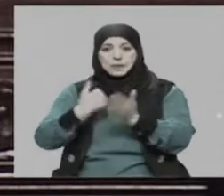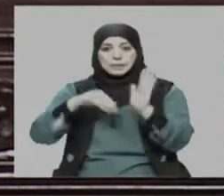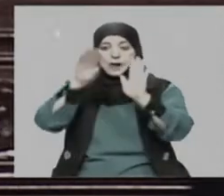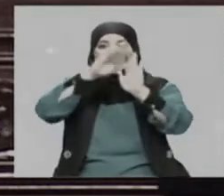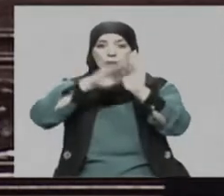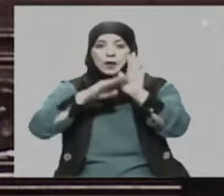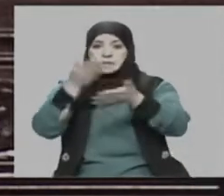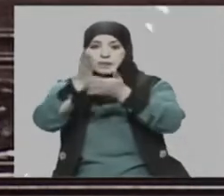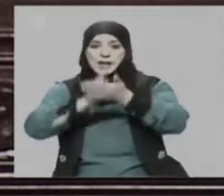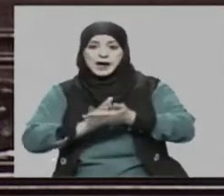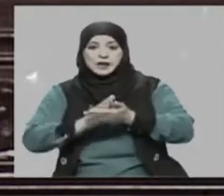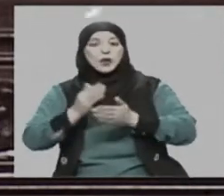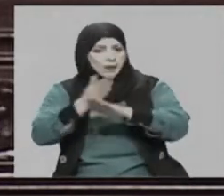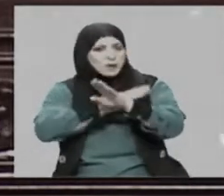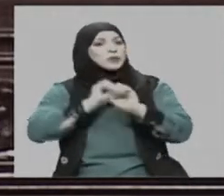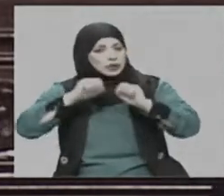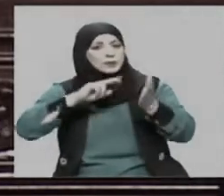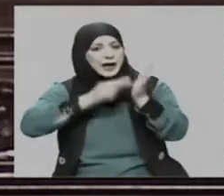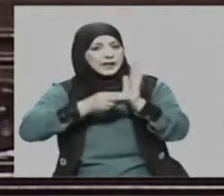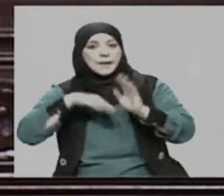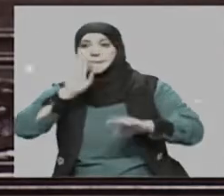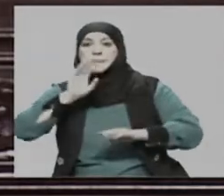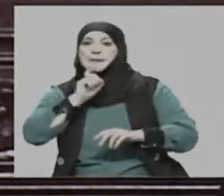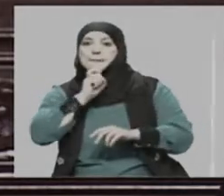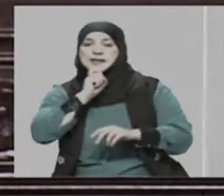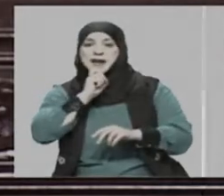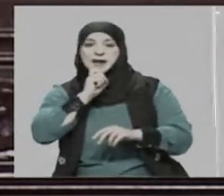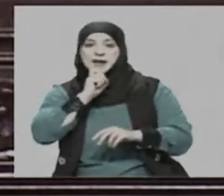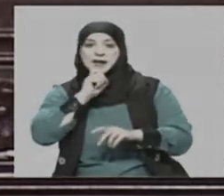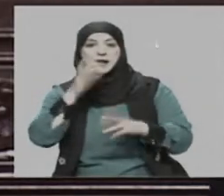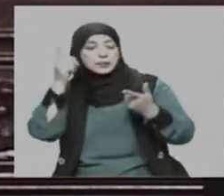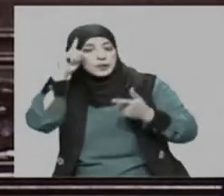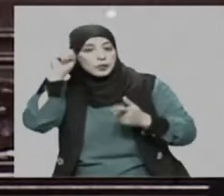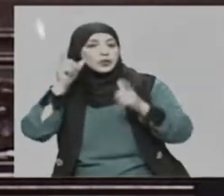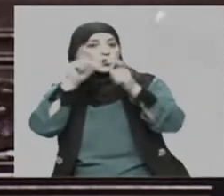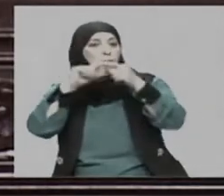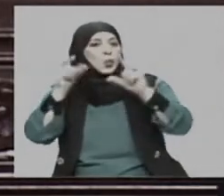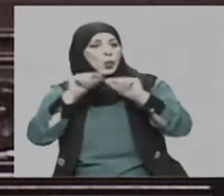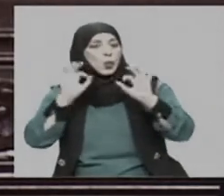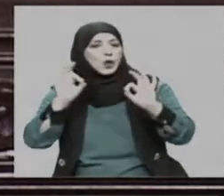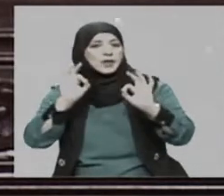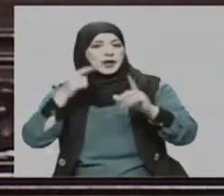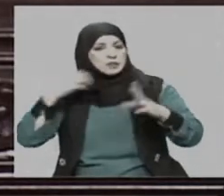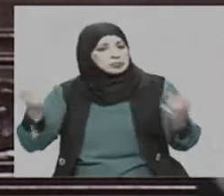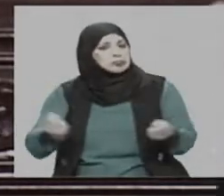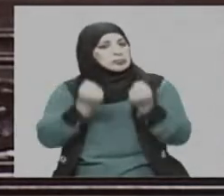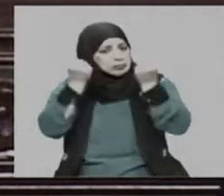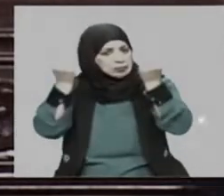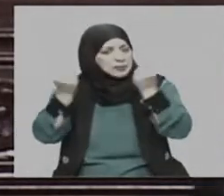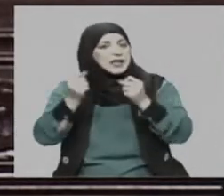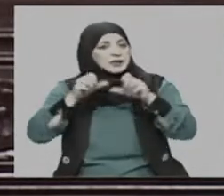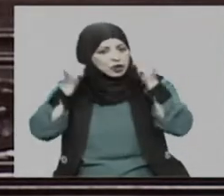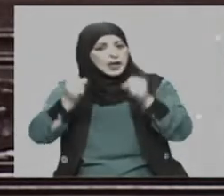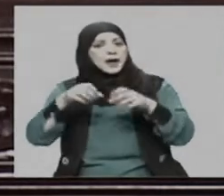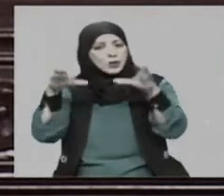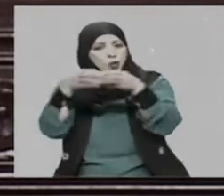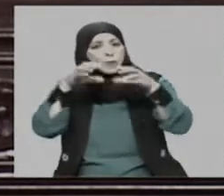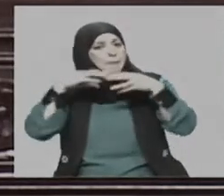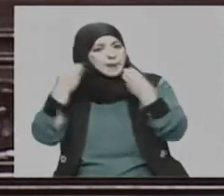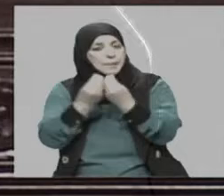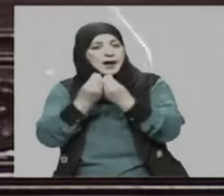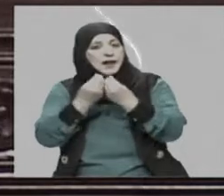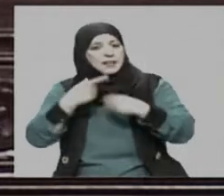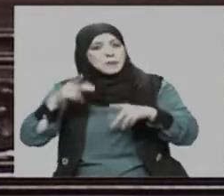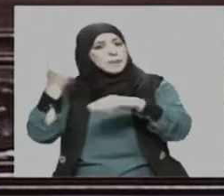حاضر سي محمد، قلت باش صح وقتها باش على الأقل نوضحوا، وعملنا اجتهاد احنا الكل مع بعضنا بما فيها